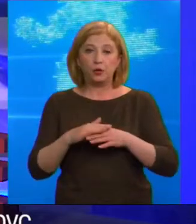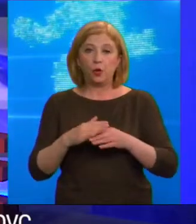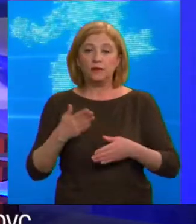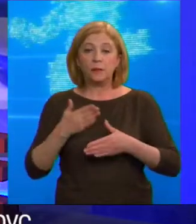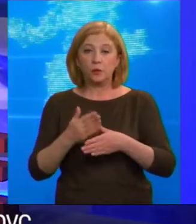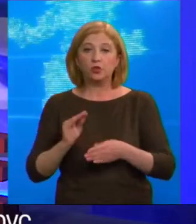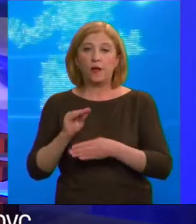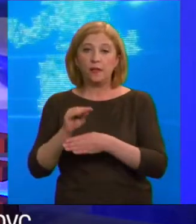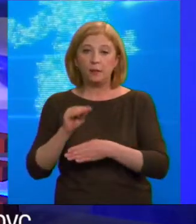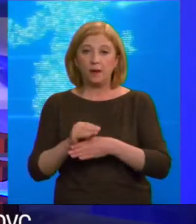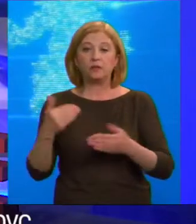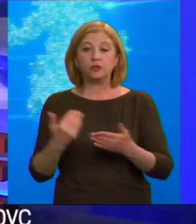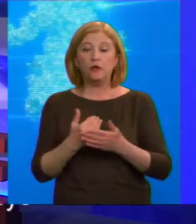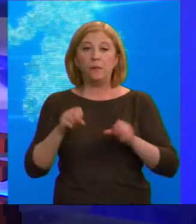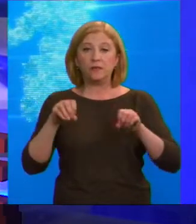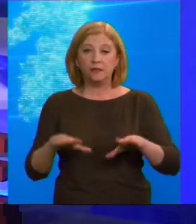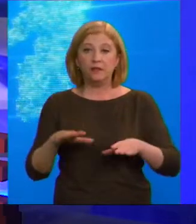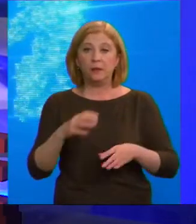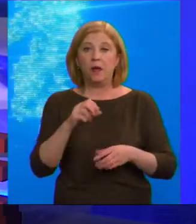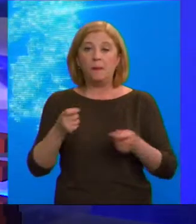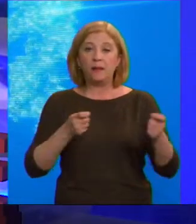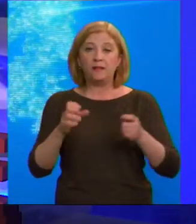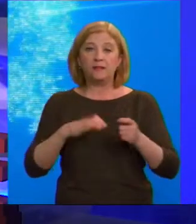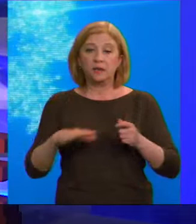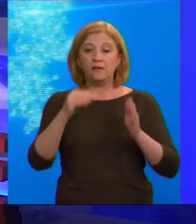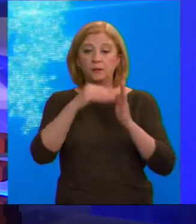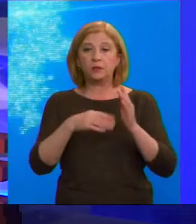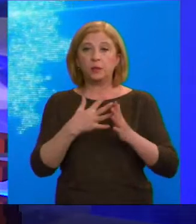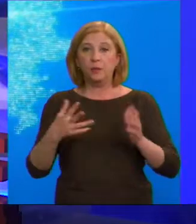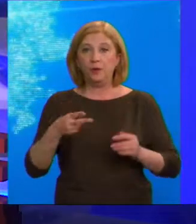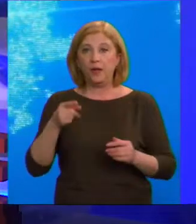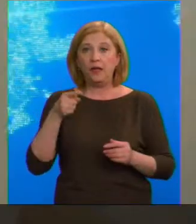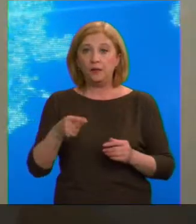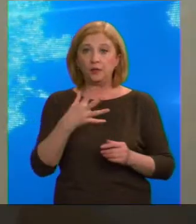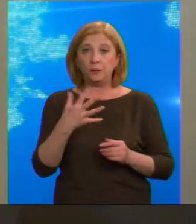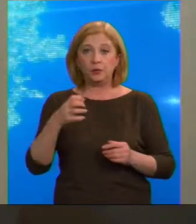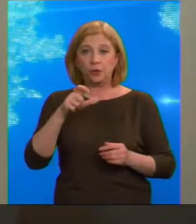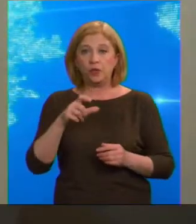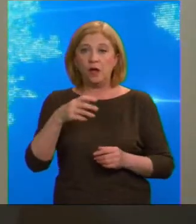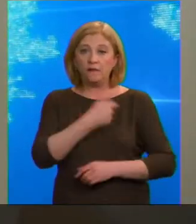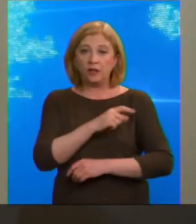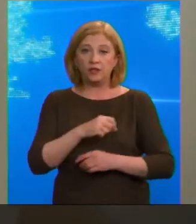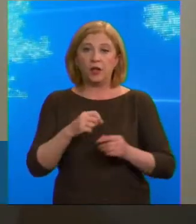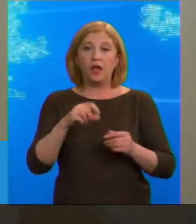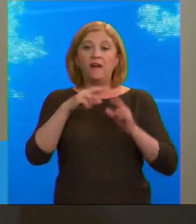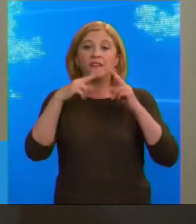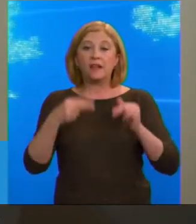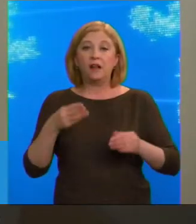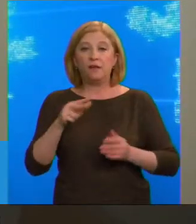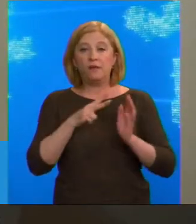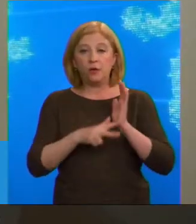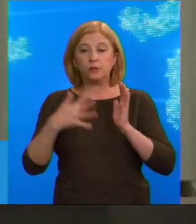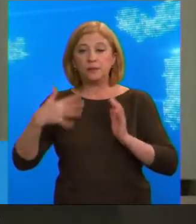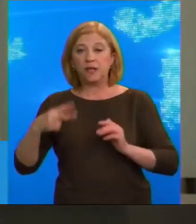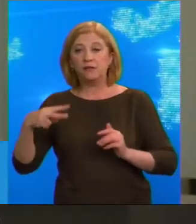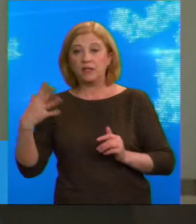надбавок. В связи с новым постановлением правительства страны в списке более 1200 врачей. Федеральные выплаты 80, 50 и 25 тысяч